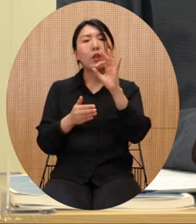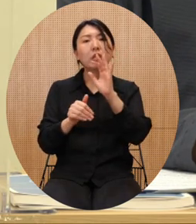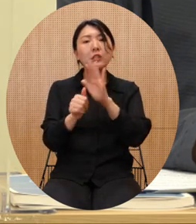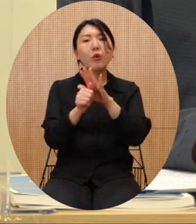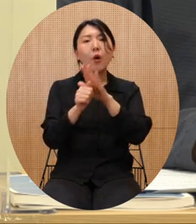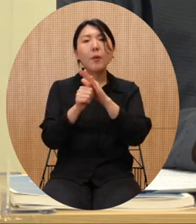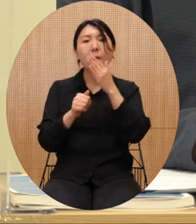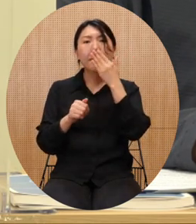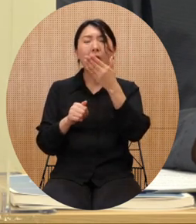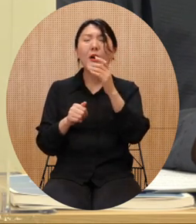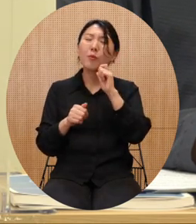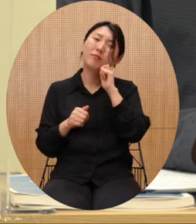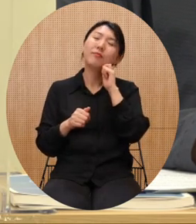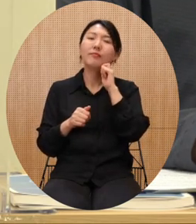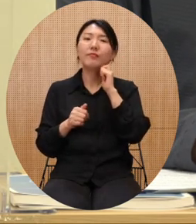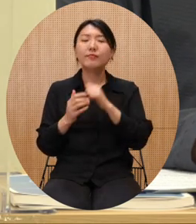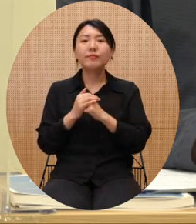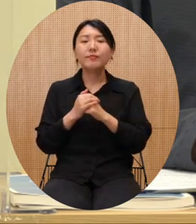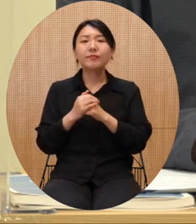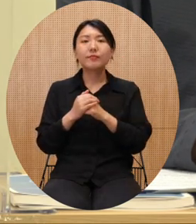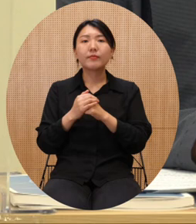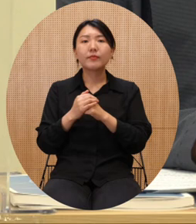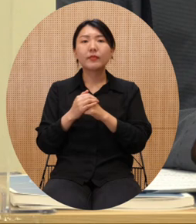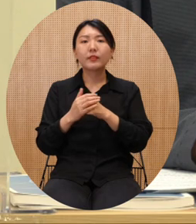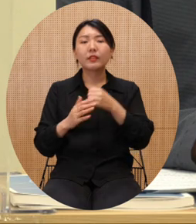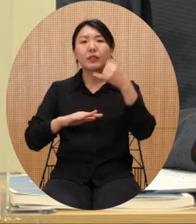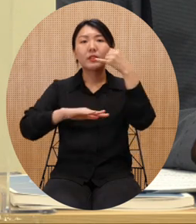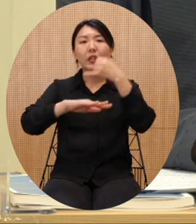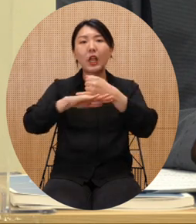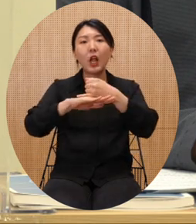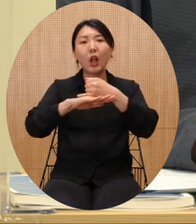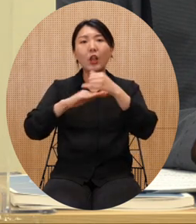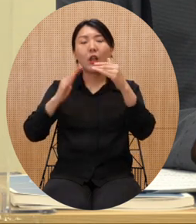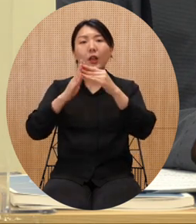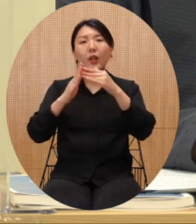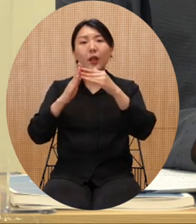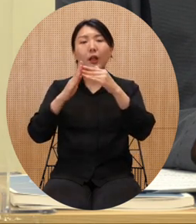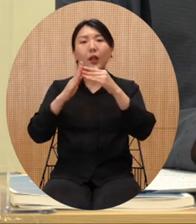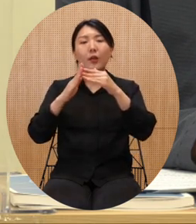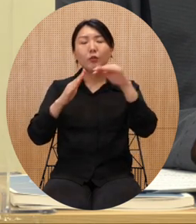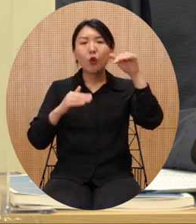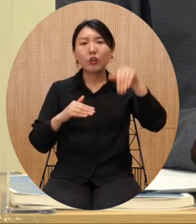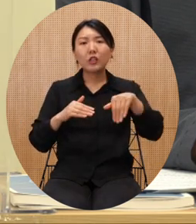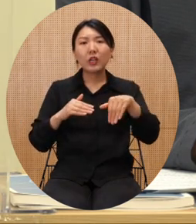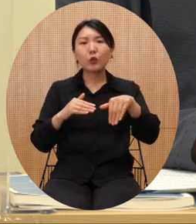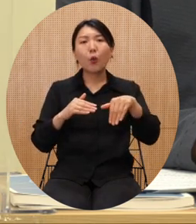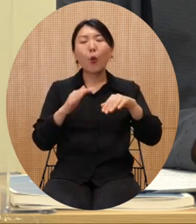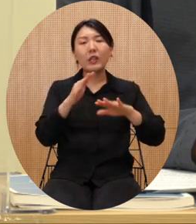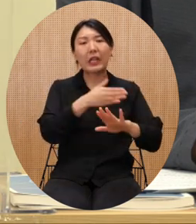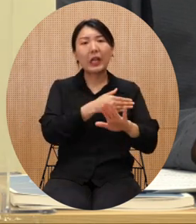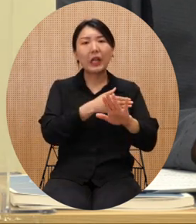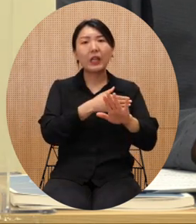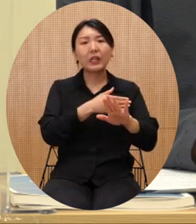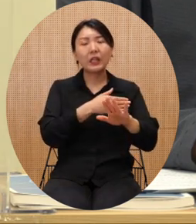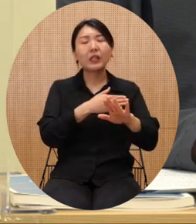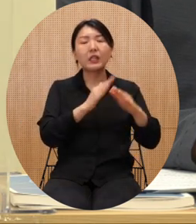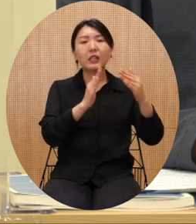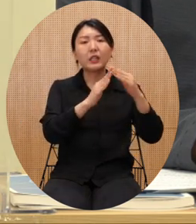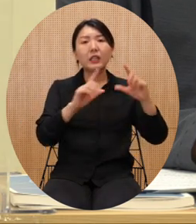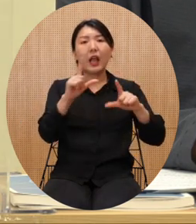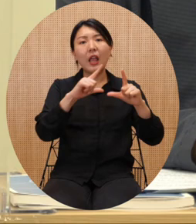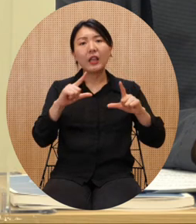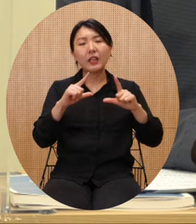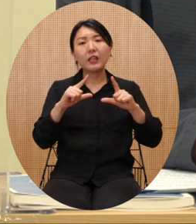주거비로는 지원이 가능할 수가 없습니다. 그래서 최저주거기준 미달 가구 또는 반지하